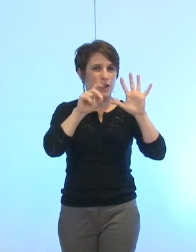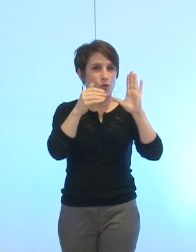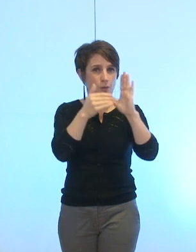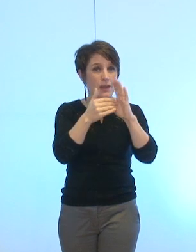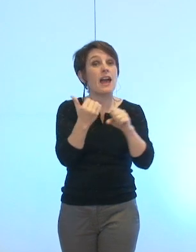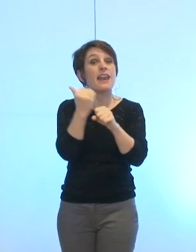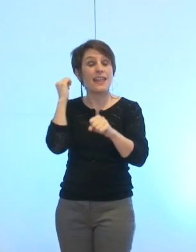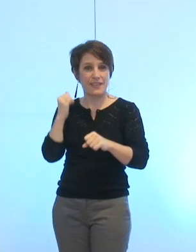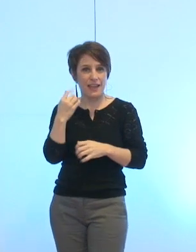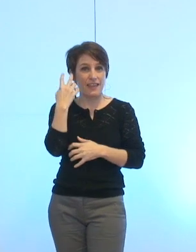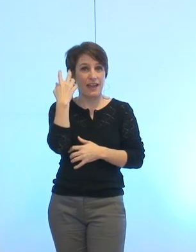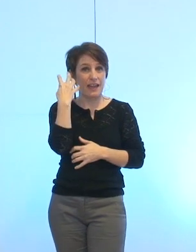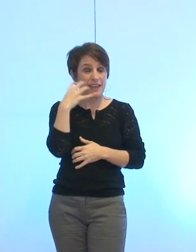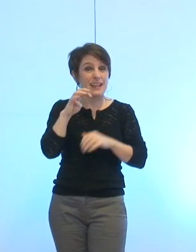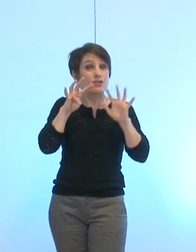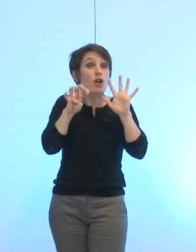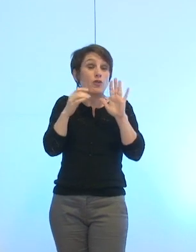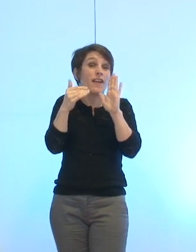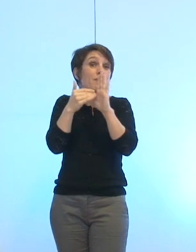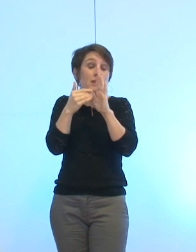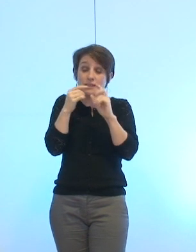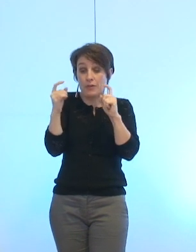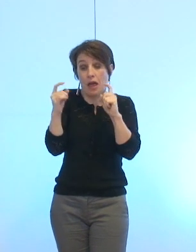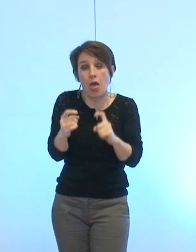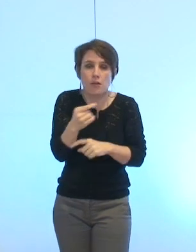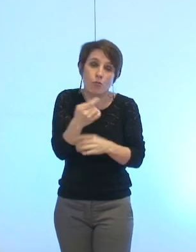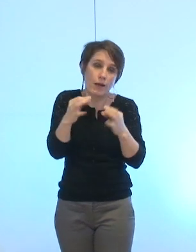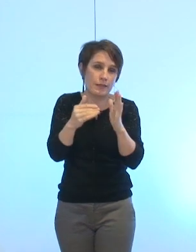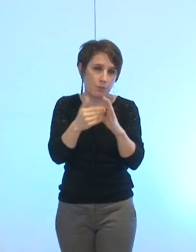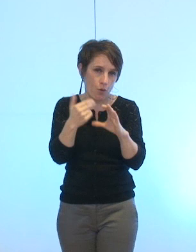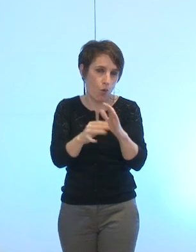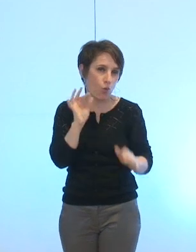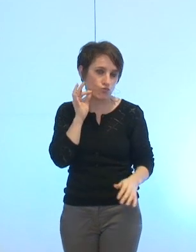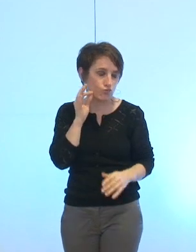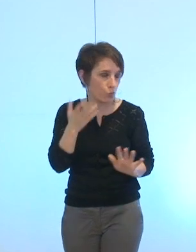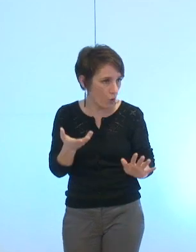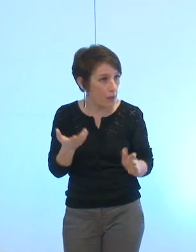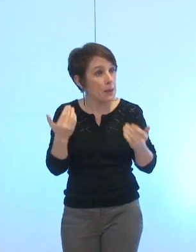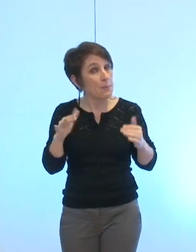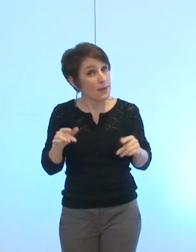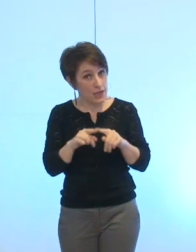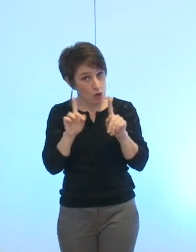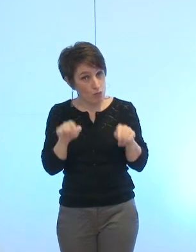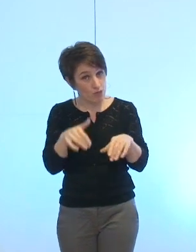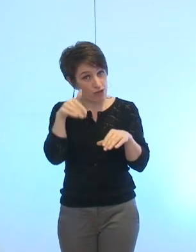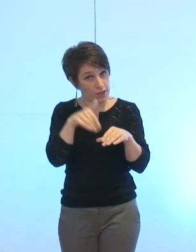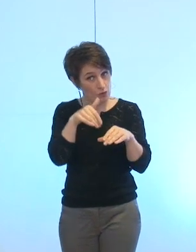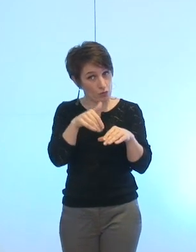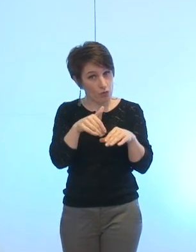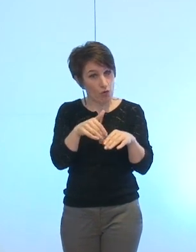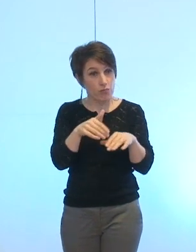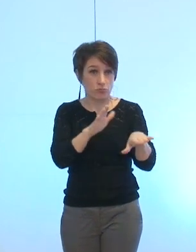dernière donc une petite baisse mais dans cette ce budget il faut quand même savoir que une ligne avait été